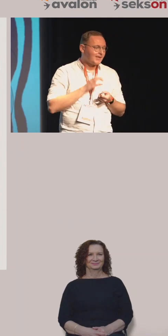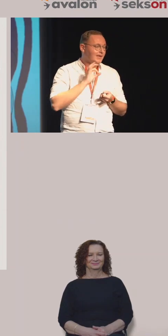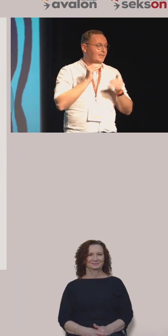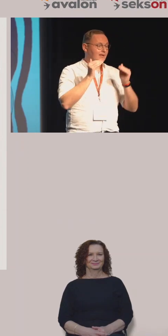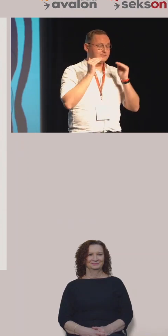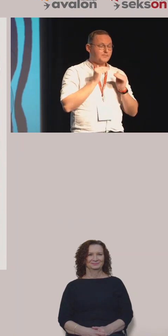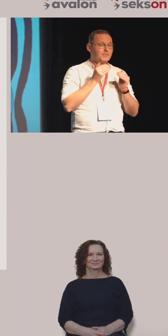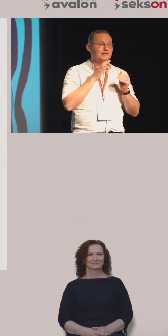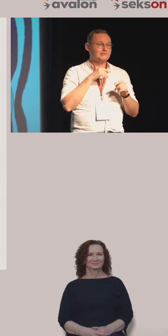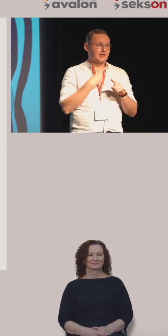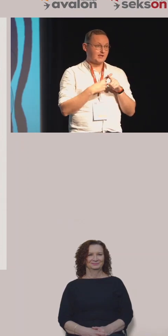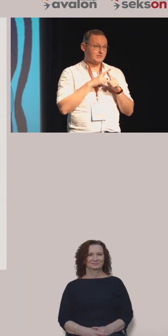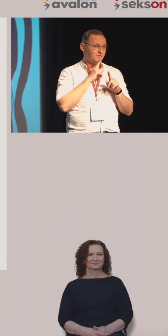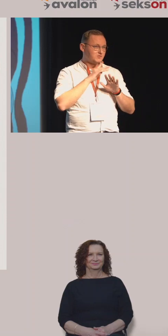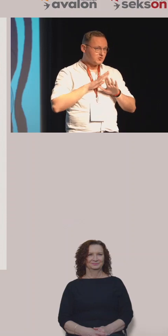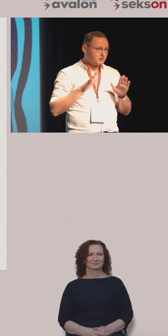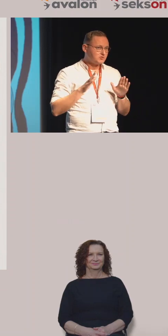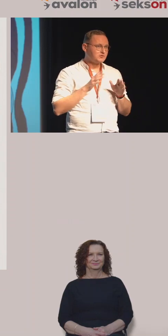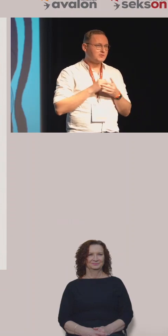Tak, zgadza się.